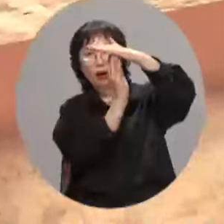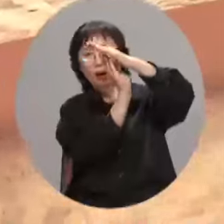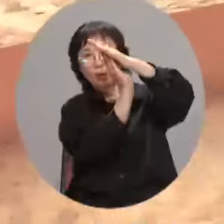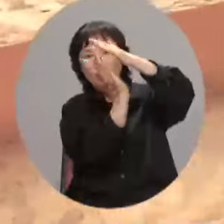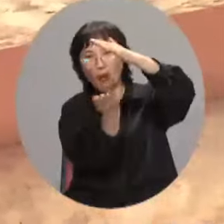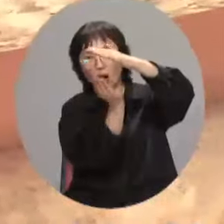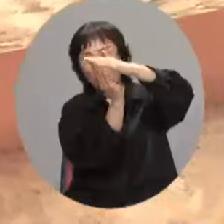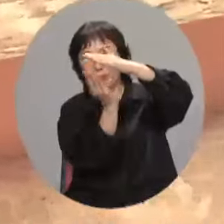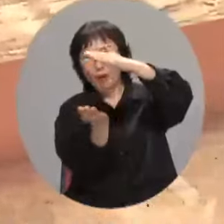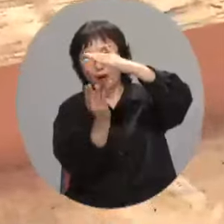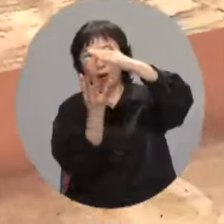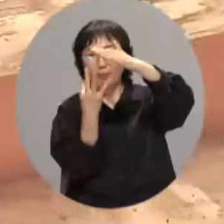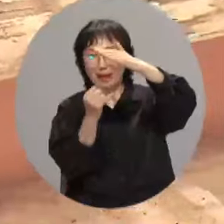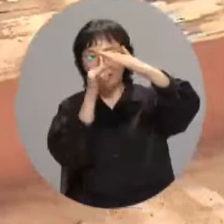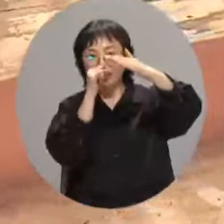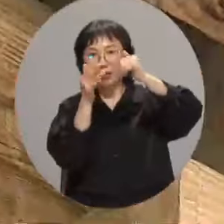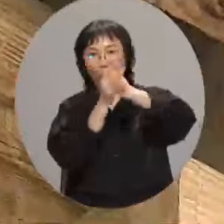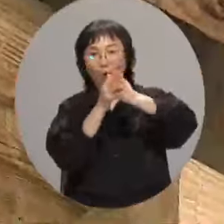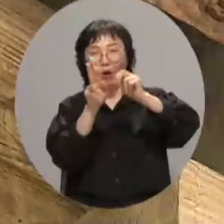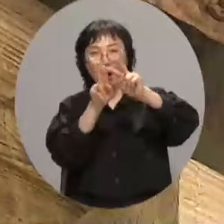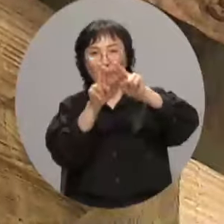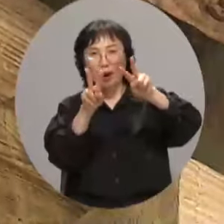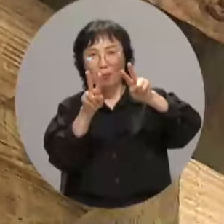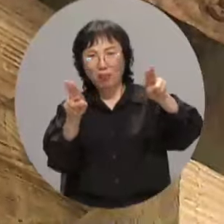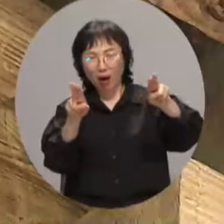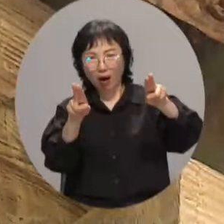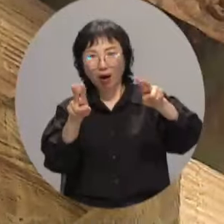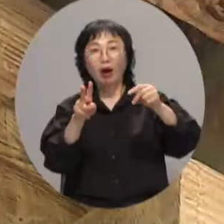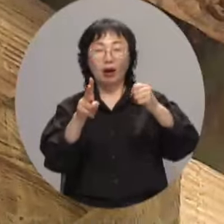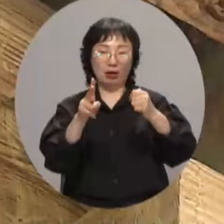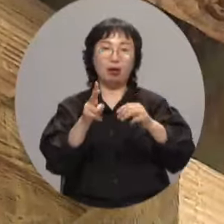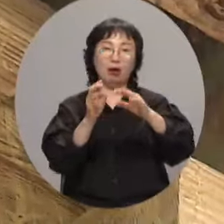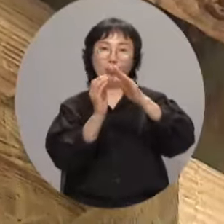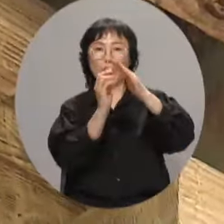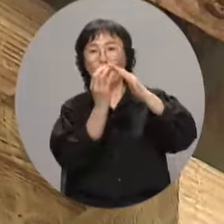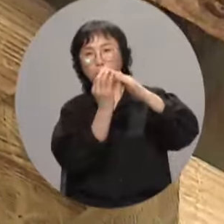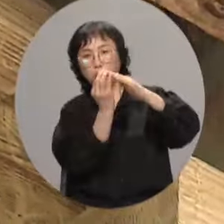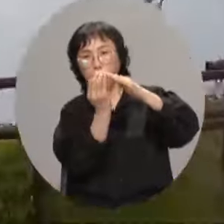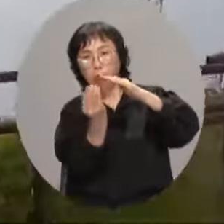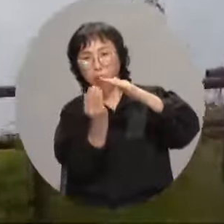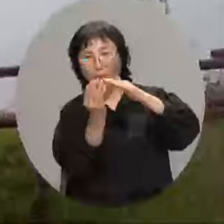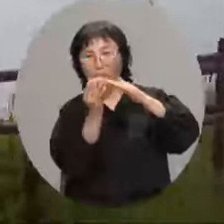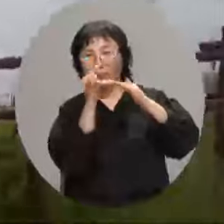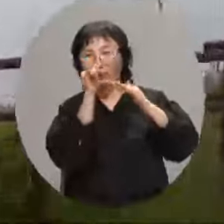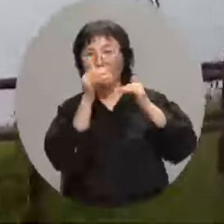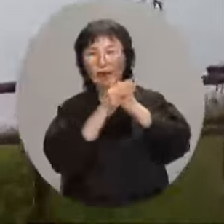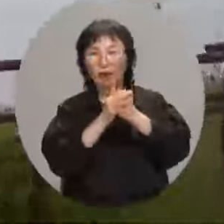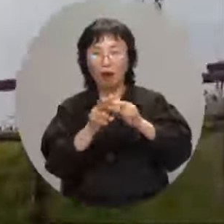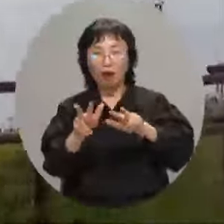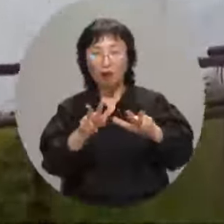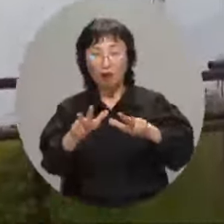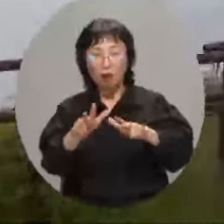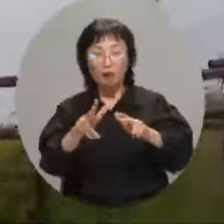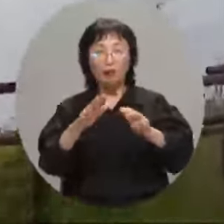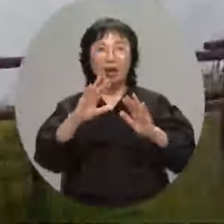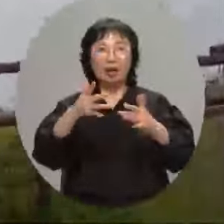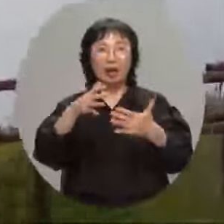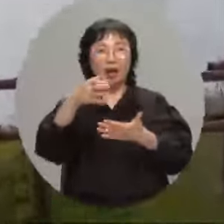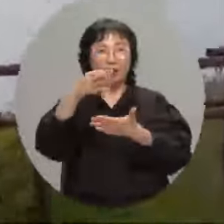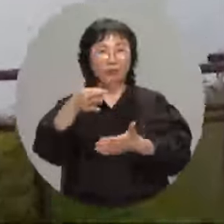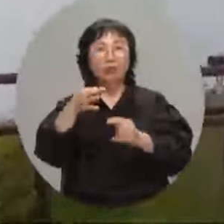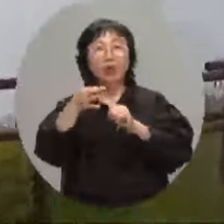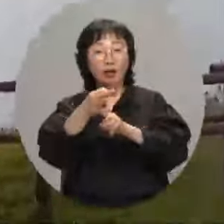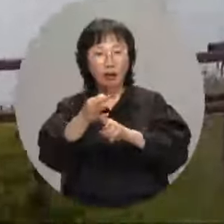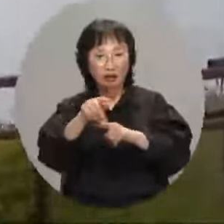곳이 10여 건이고 공포 사이 포벽은 툭 튀어나왔습니다. 지진 이후 국가유산청장이 현장을